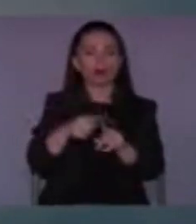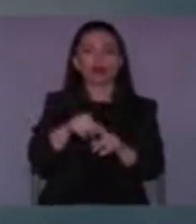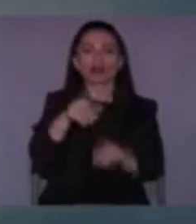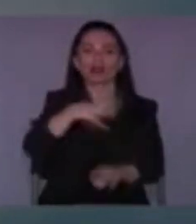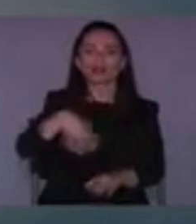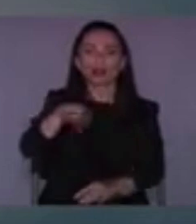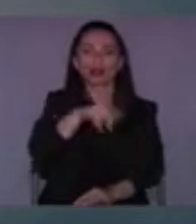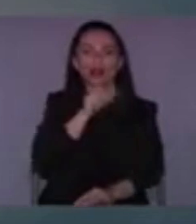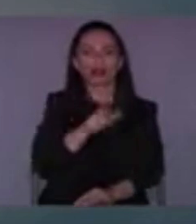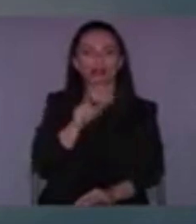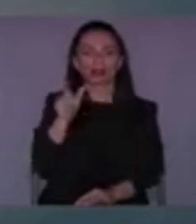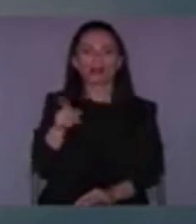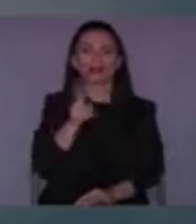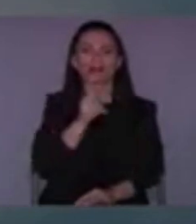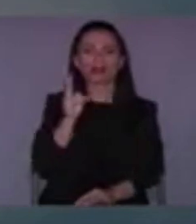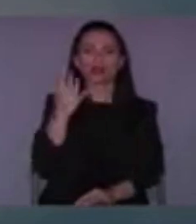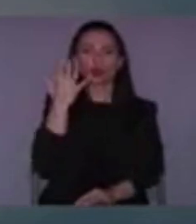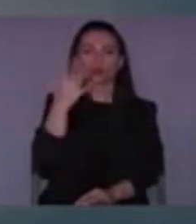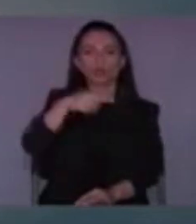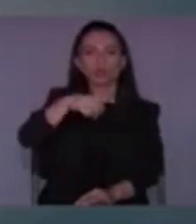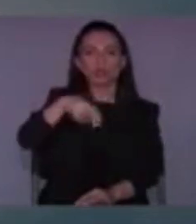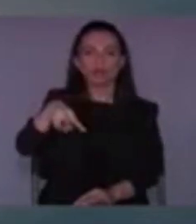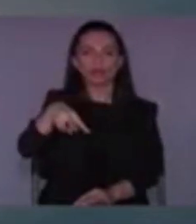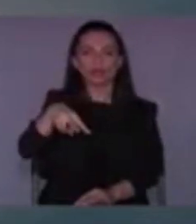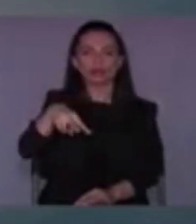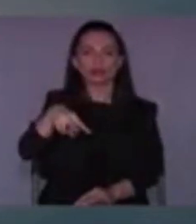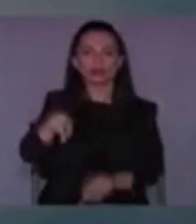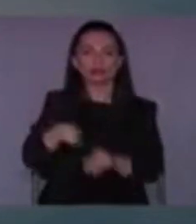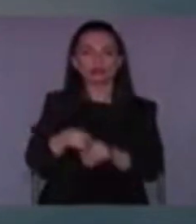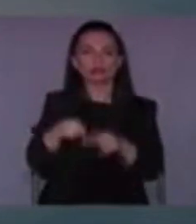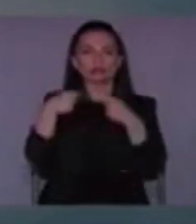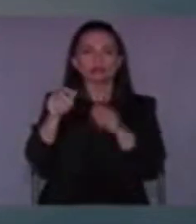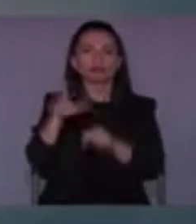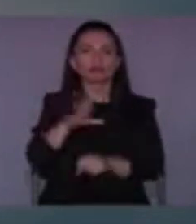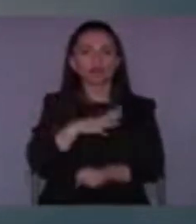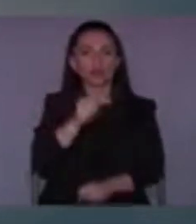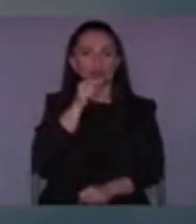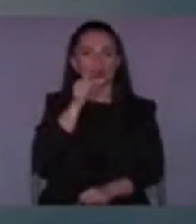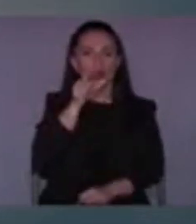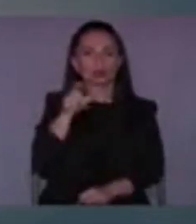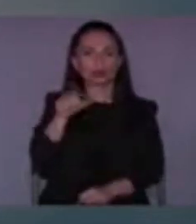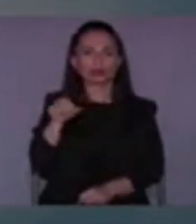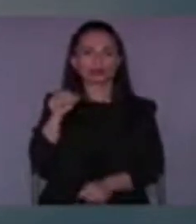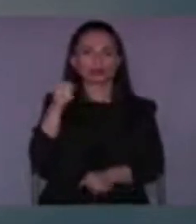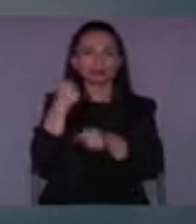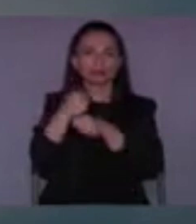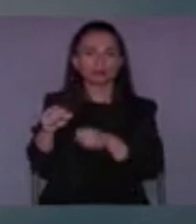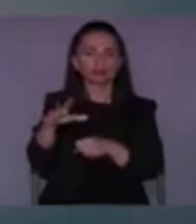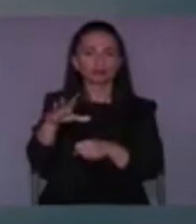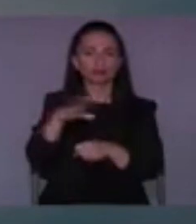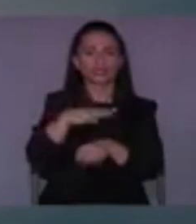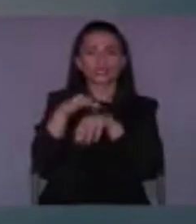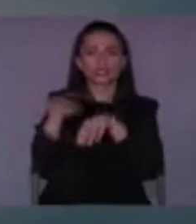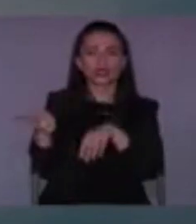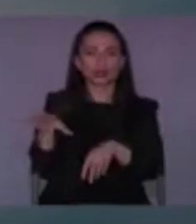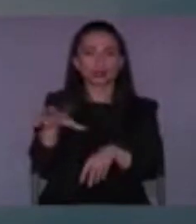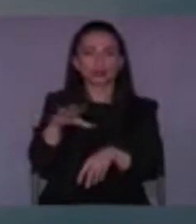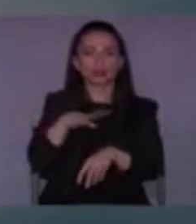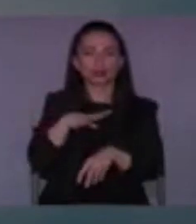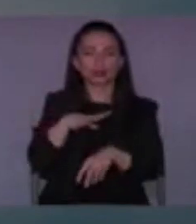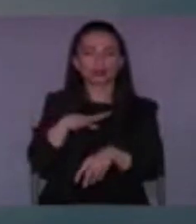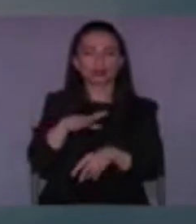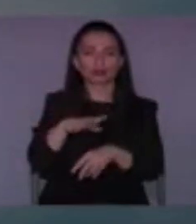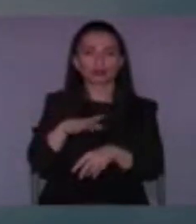ის ადამიანი, ვინც 5 ივლისს გიმეტებდათ თქვენ, გირტყამდათ, ძალადობდა,